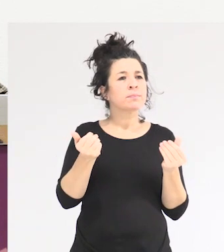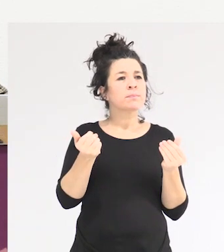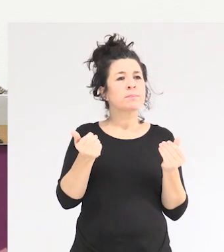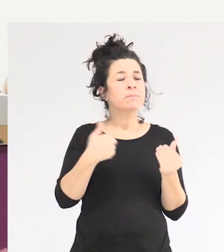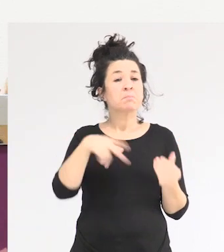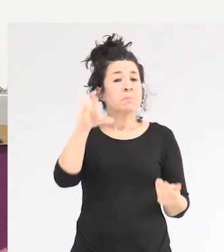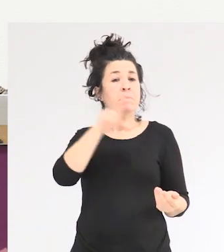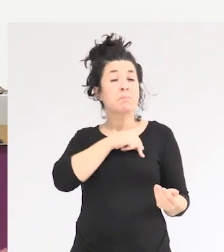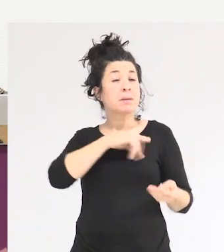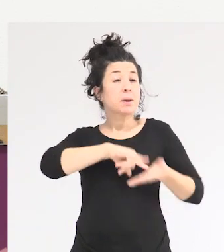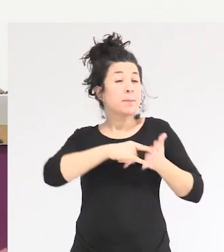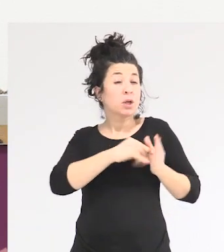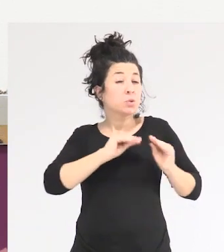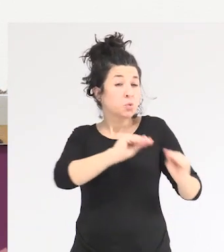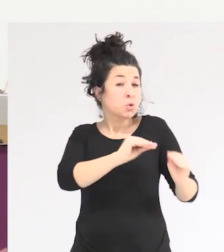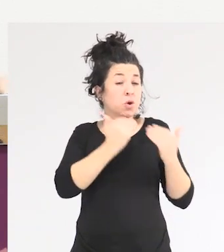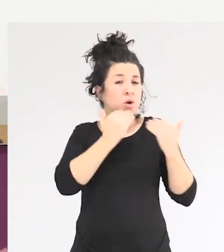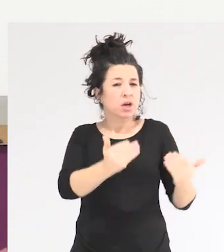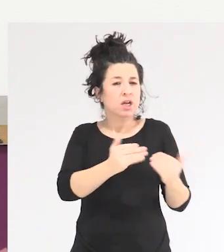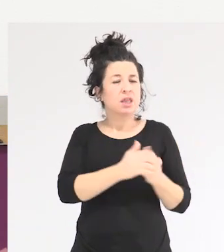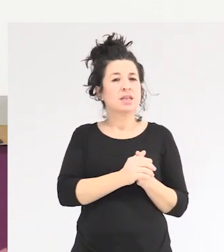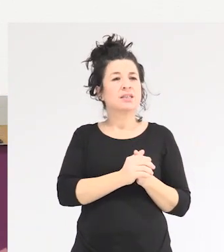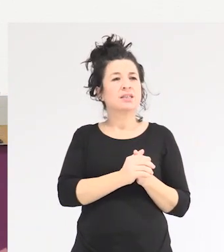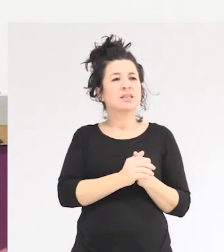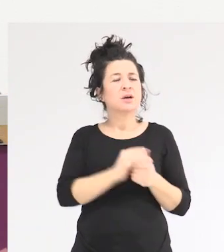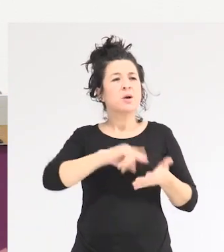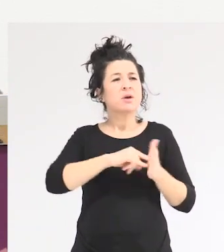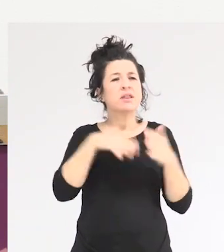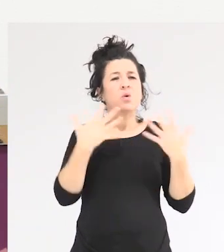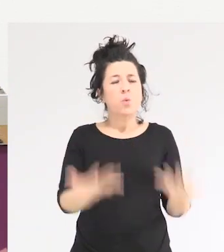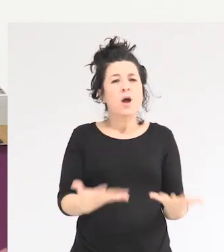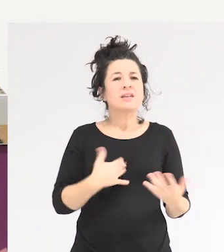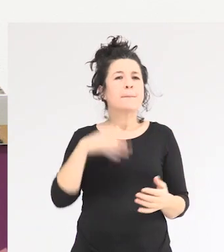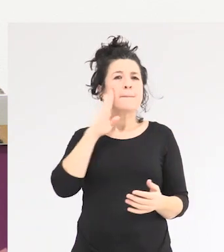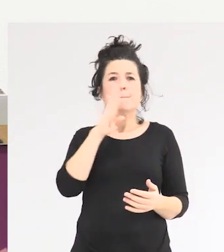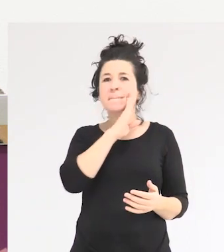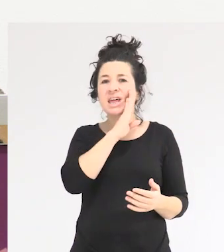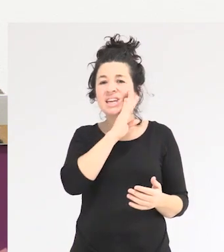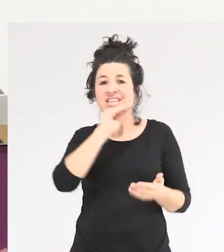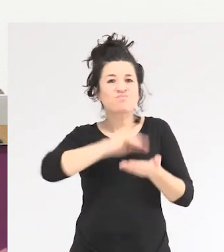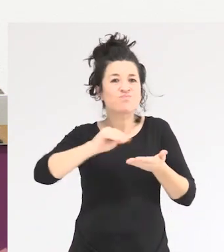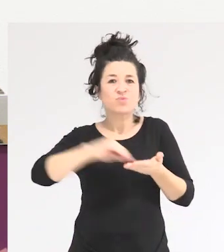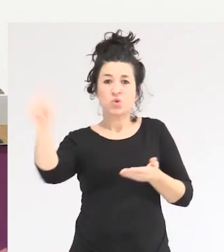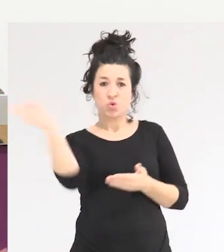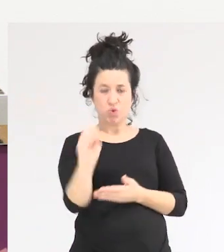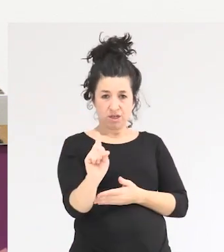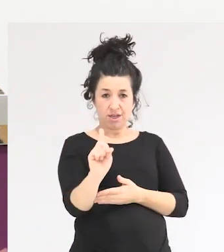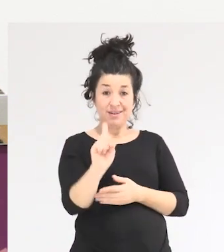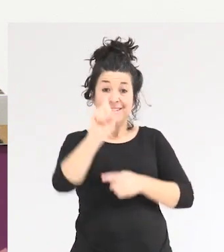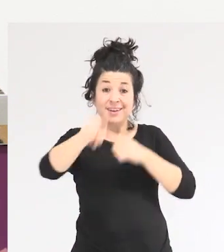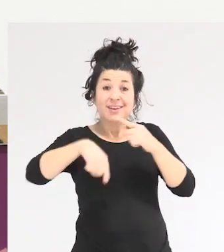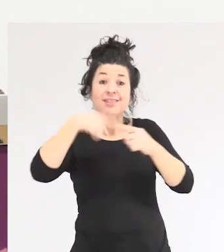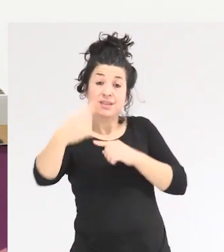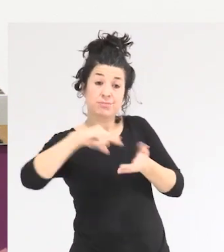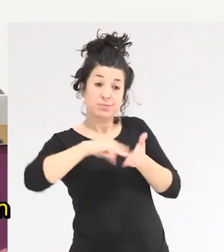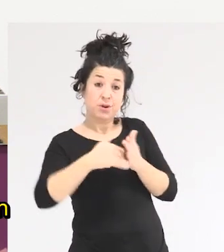proiektu batekin, eta proiektua zen Amek ez dute idazten. Gero horrekin novela